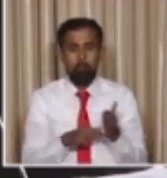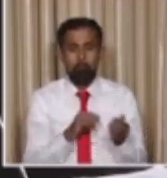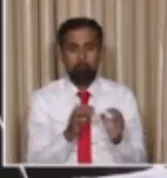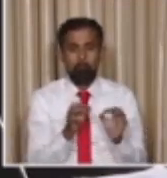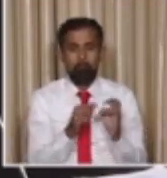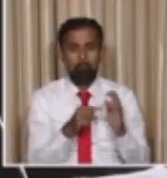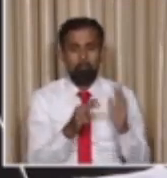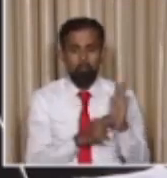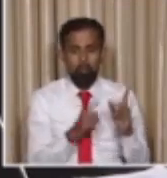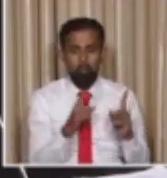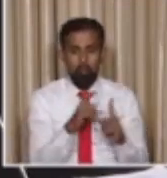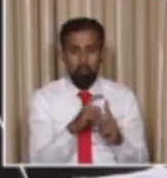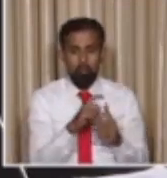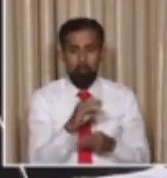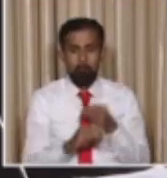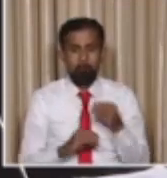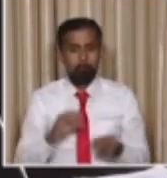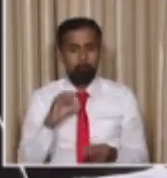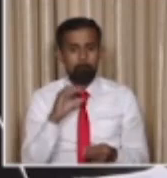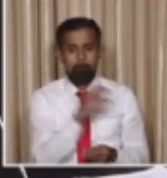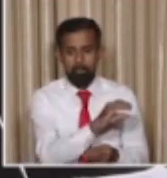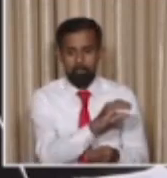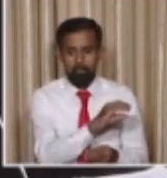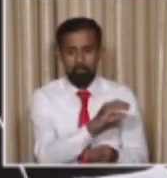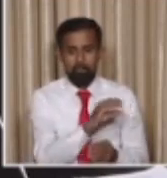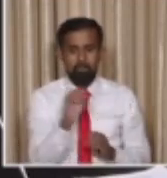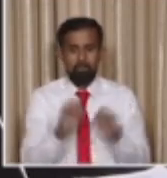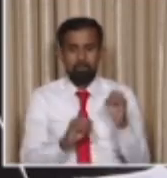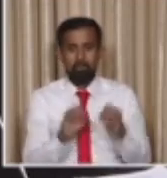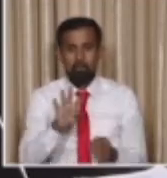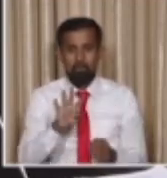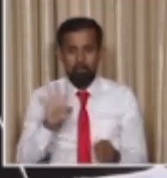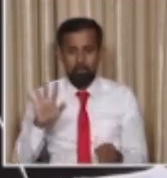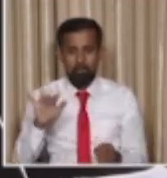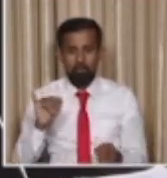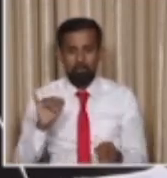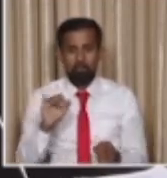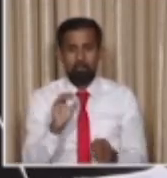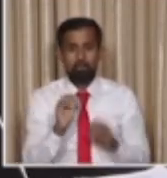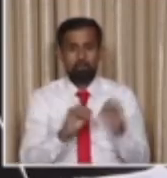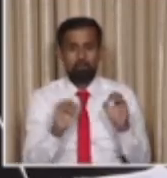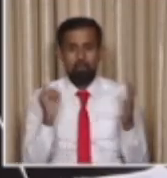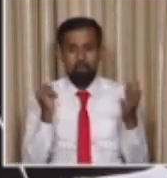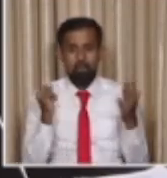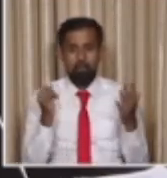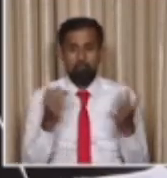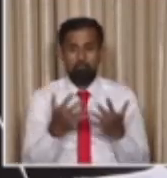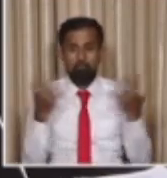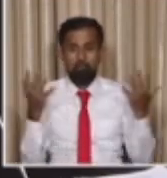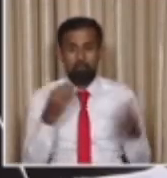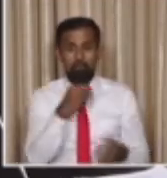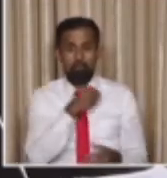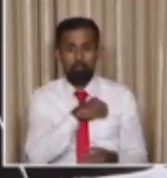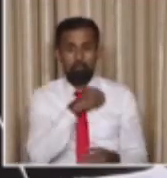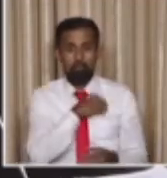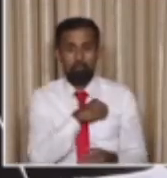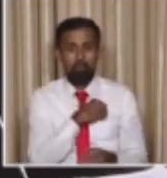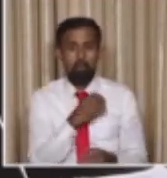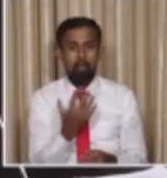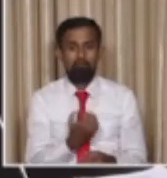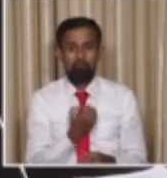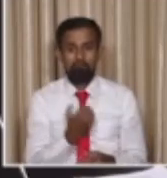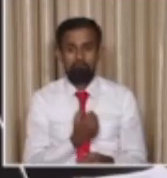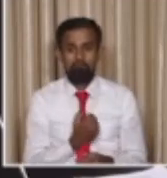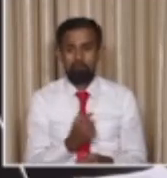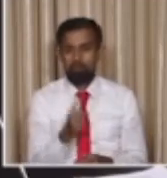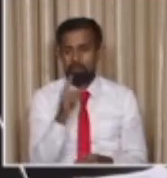බැඳුම් කරවල බිල්පත්වල ආයෝජනය කළ තියෙන අය 46% 60% දවැන්ත ලාභාංශ අත්පත් කරගෙන තියෙනවා.